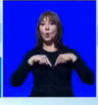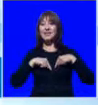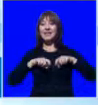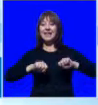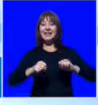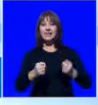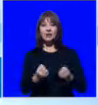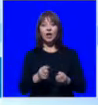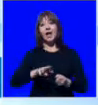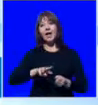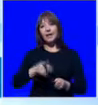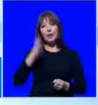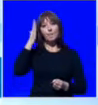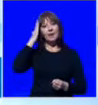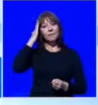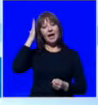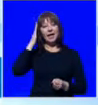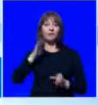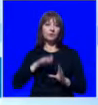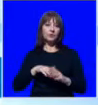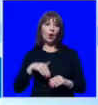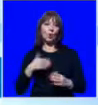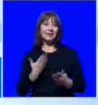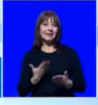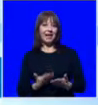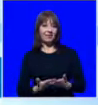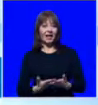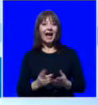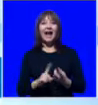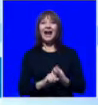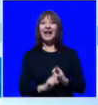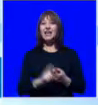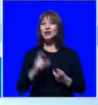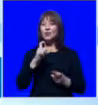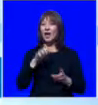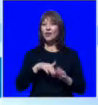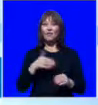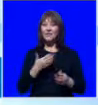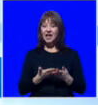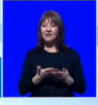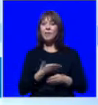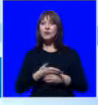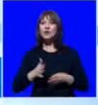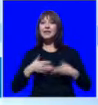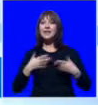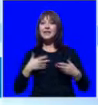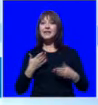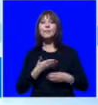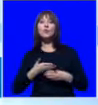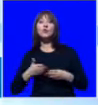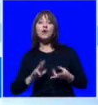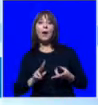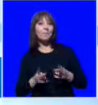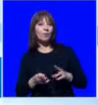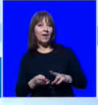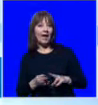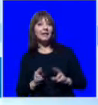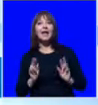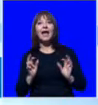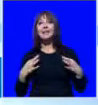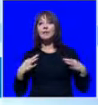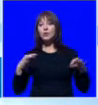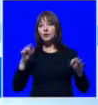или премиерът ще подаде оставка. Оставка на Калин Стоянов обаче продължават да искат депутати от Продължаваме промяната Демократична